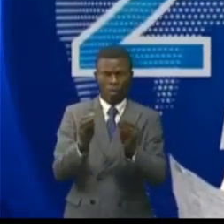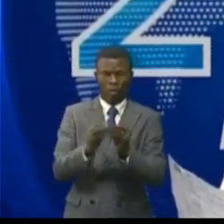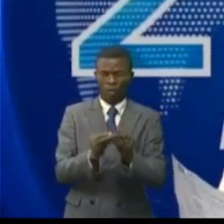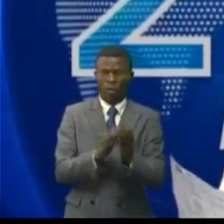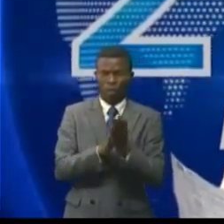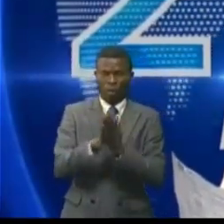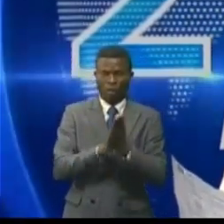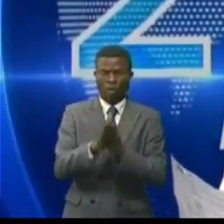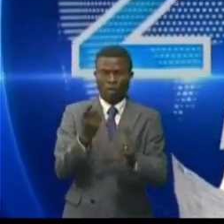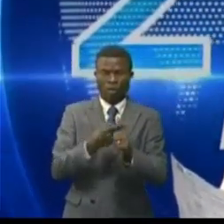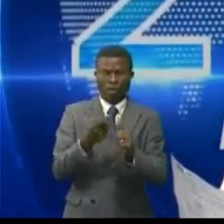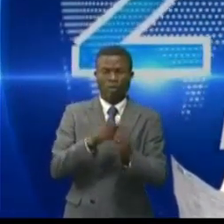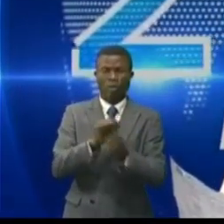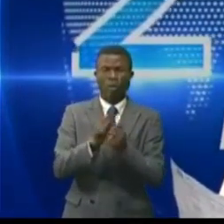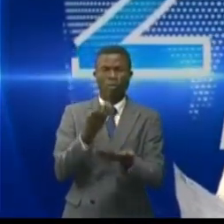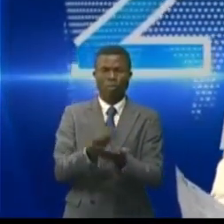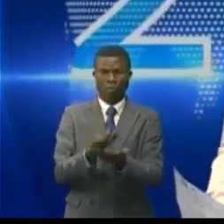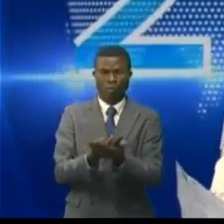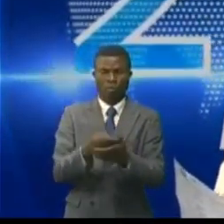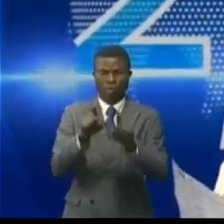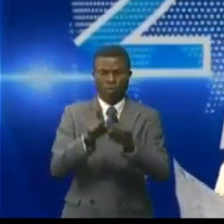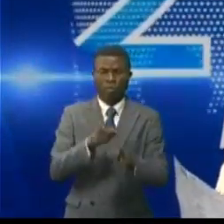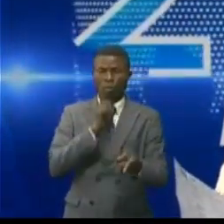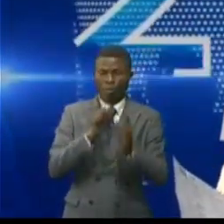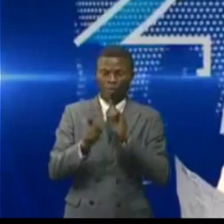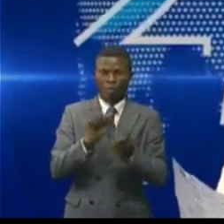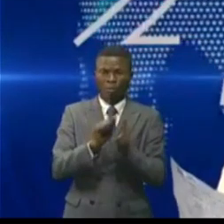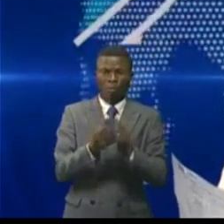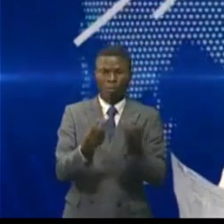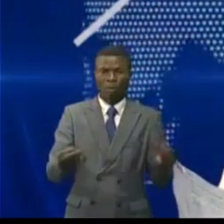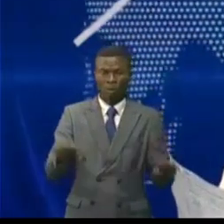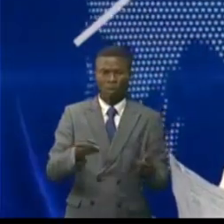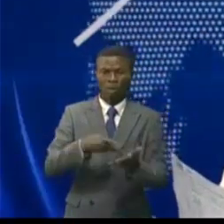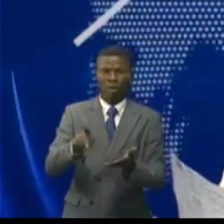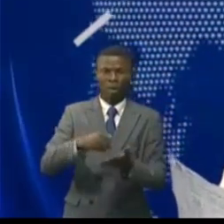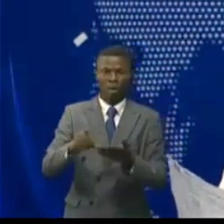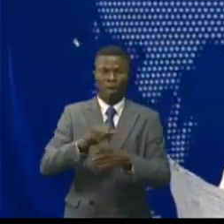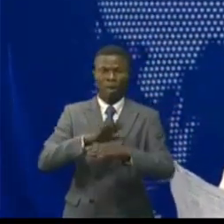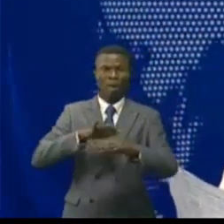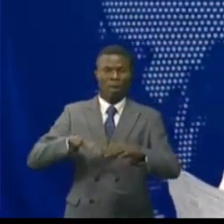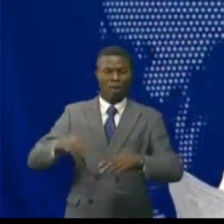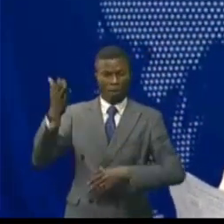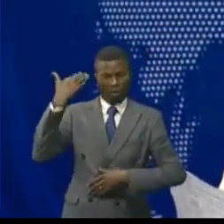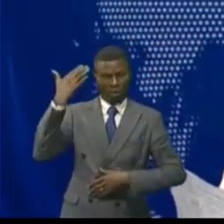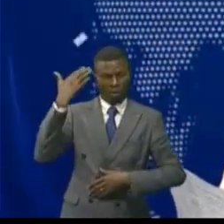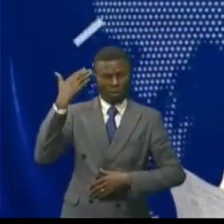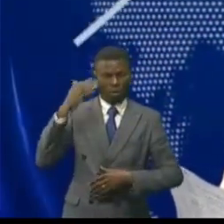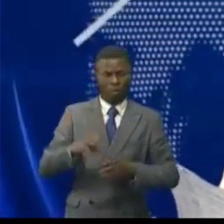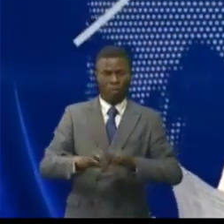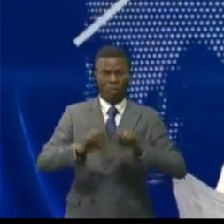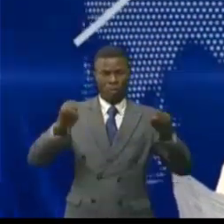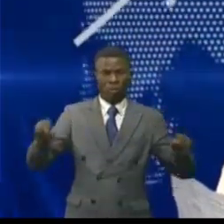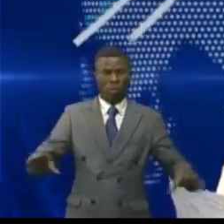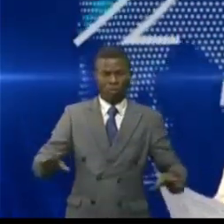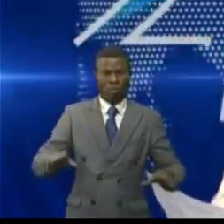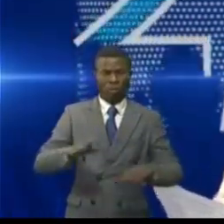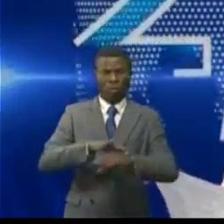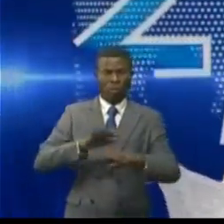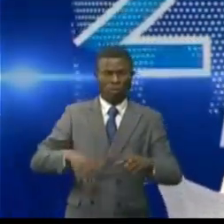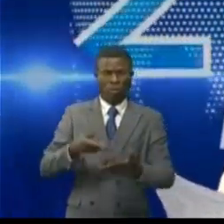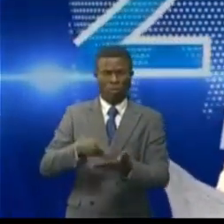essentiellement budgétaire, mais qui va également traiter des arriérés législatifs, 50 arriérés des